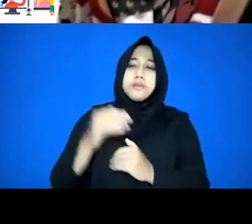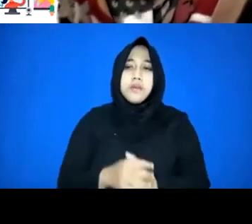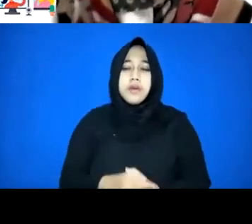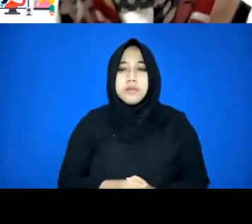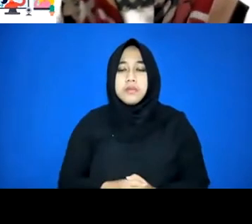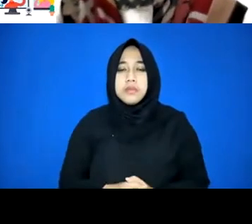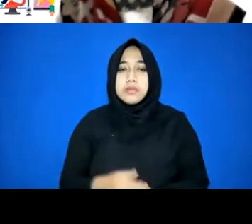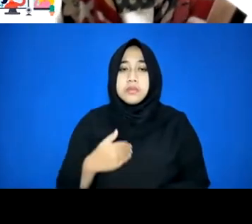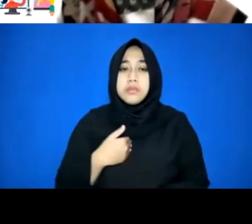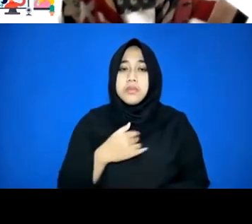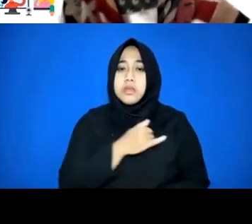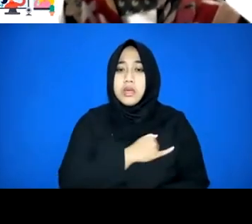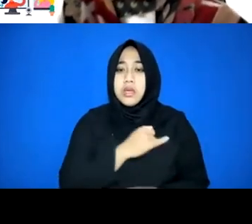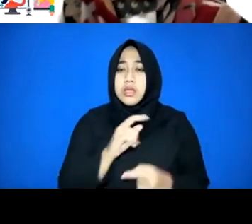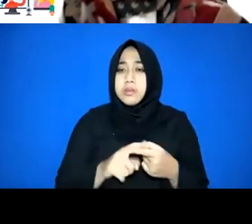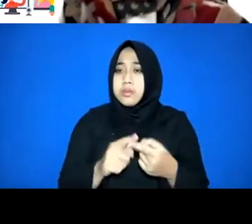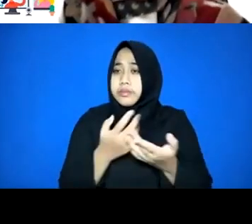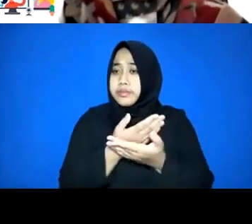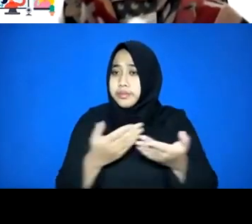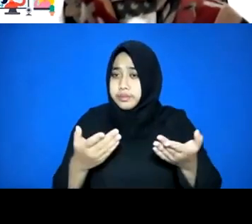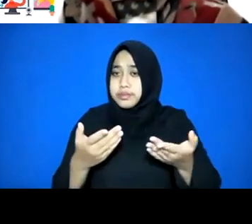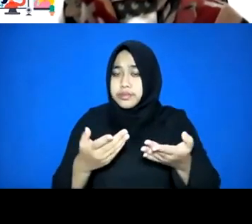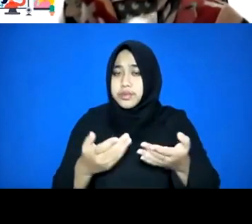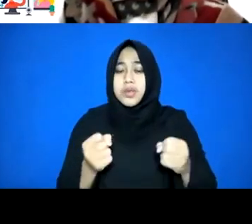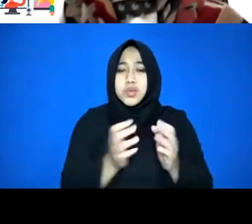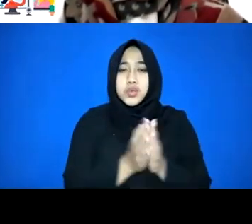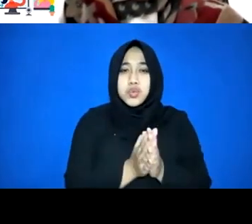saya kok masih yakin ke teman-teman itu, ketika jumlah